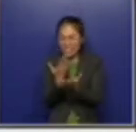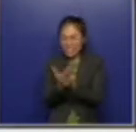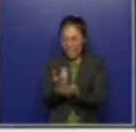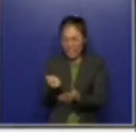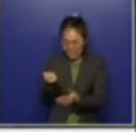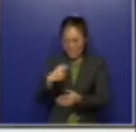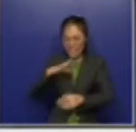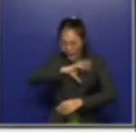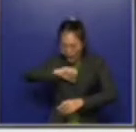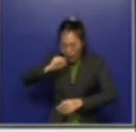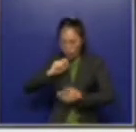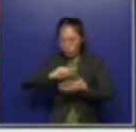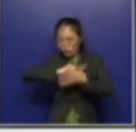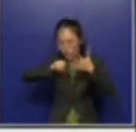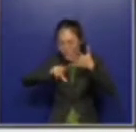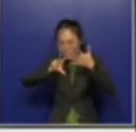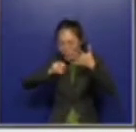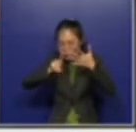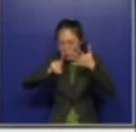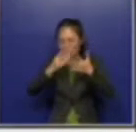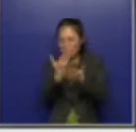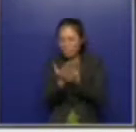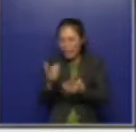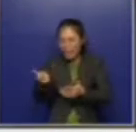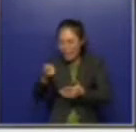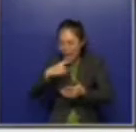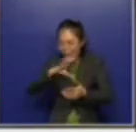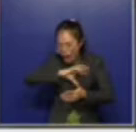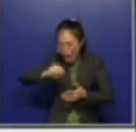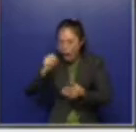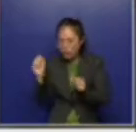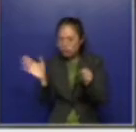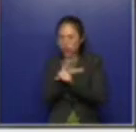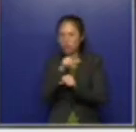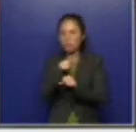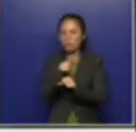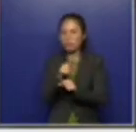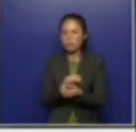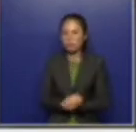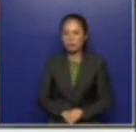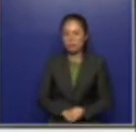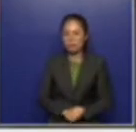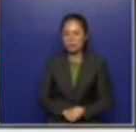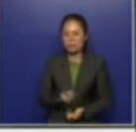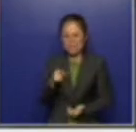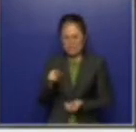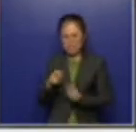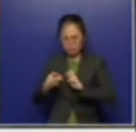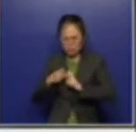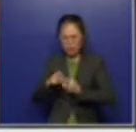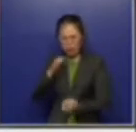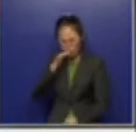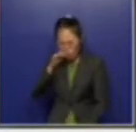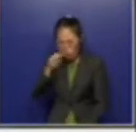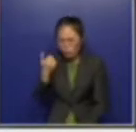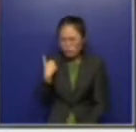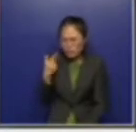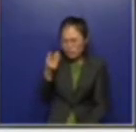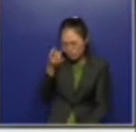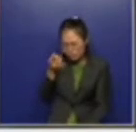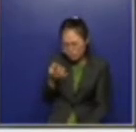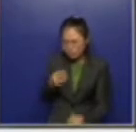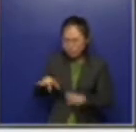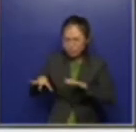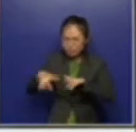ธานครับเก็บ31วันเต็มไอ้เนี่ยกสทช.ท่านทำอะไรล่ะฮะเรื่องร้องเรียนผมก็เห็นมีเยอะแยะมากมายไอ้นี่เรื่องพื้นฐานแบบประชาช